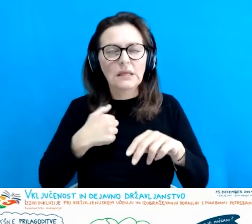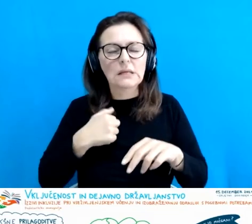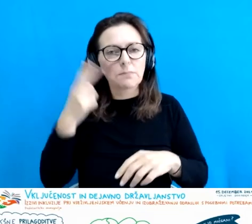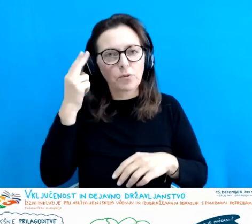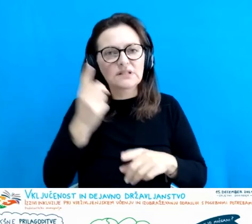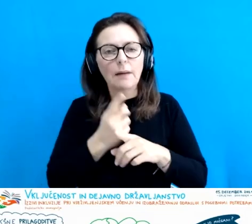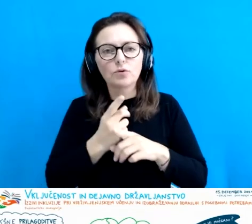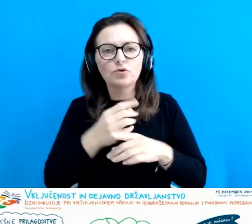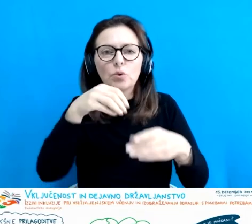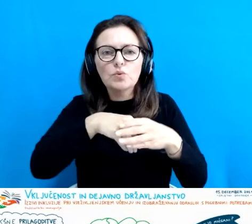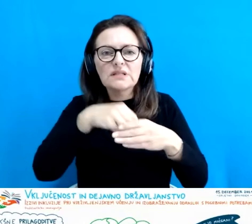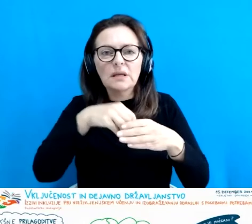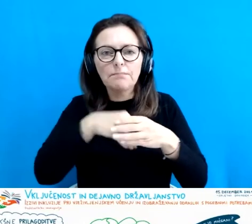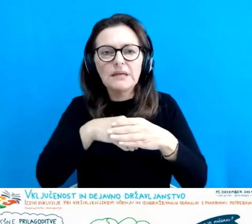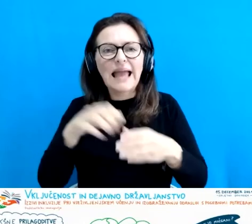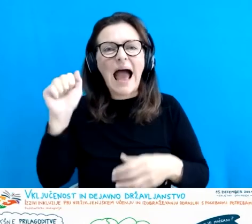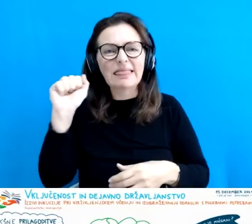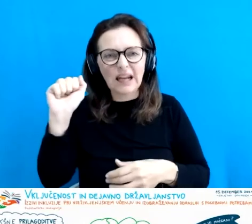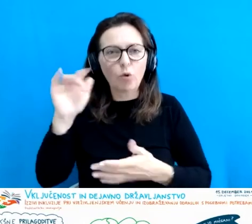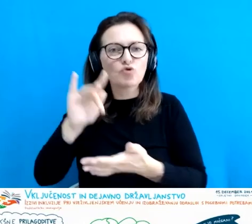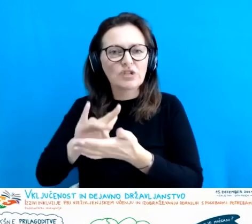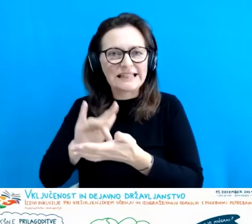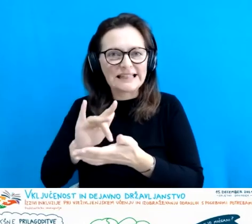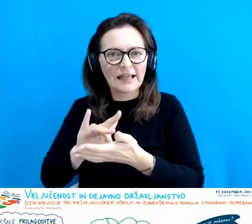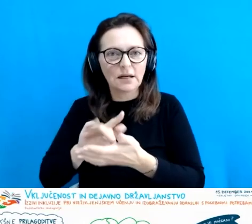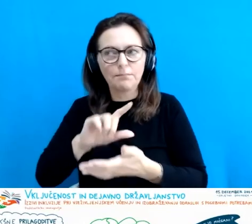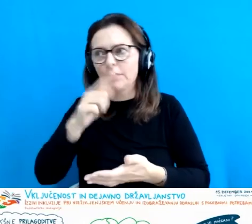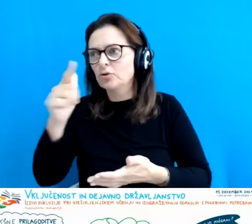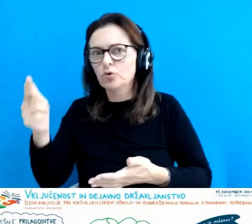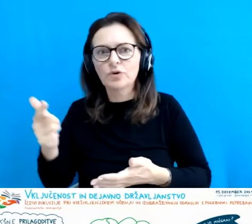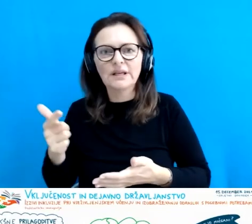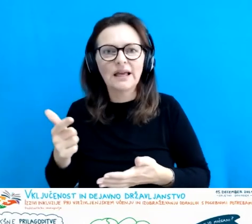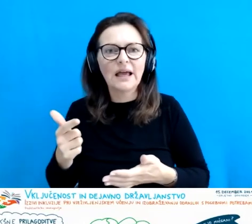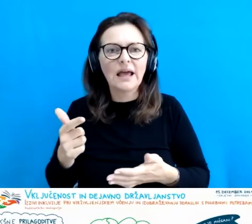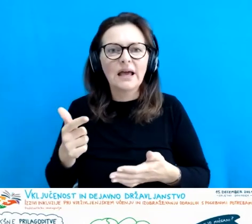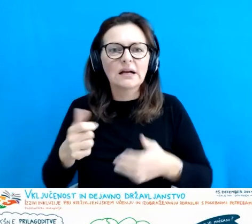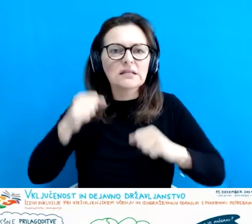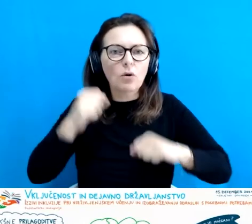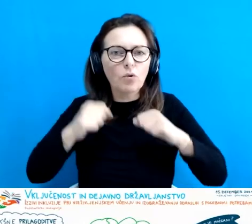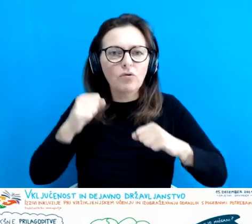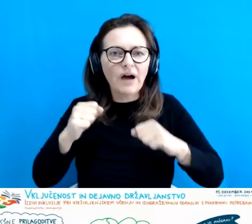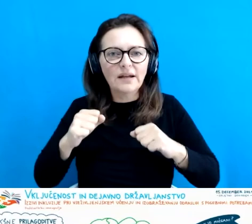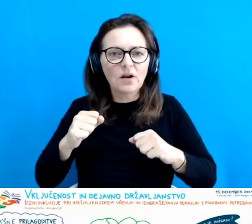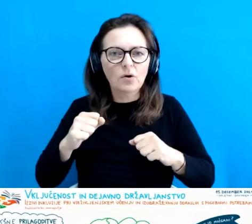in tistih, ki se ukvarjate s temi, recimo, behavioralnimi znanostmi.